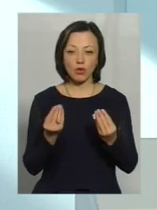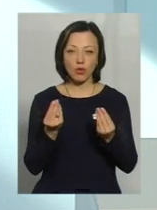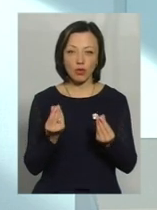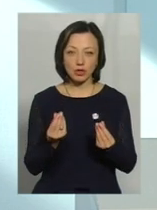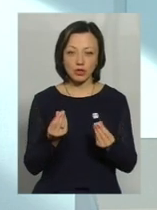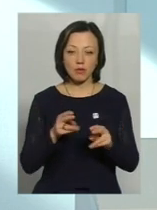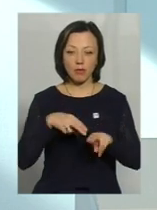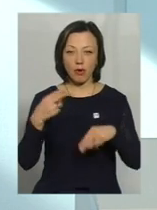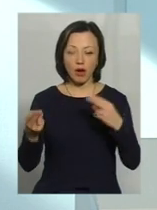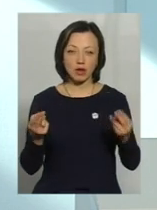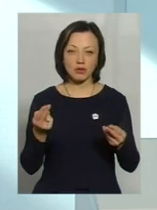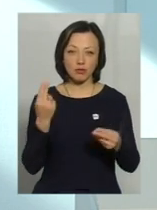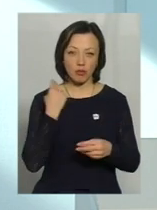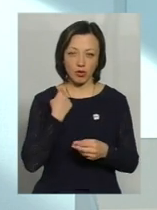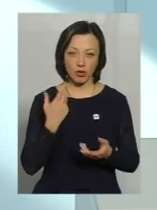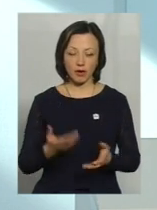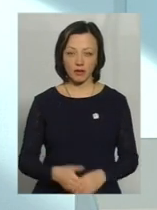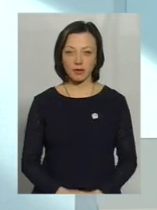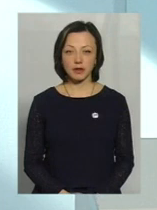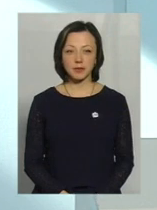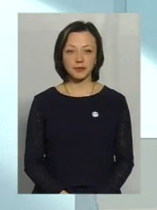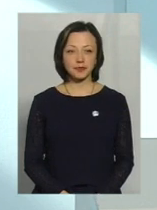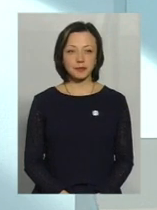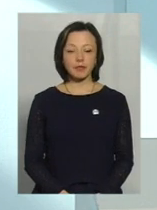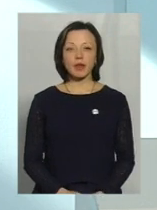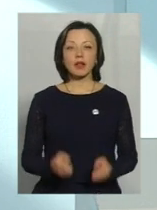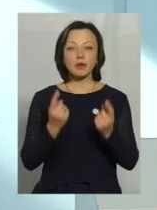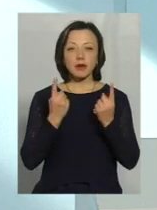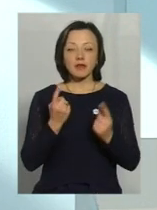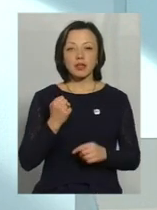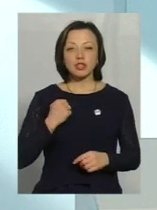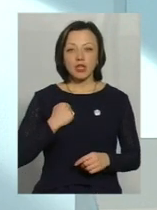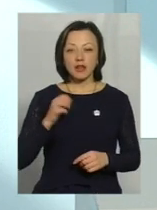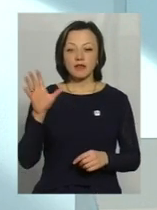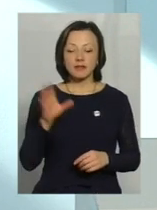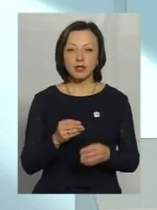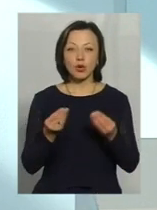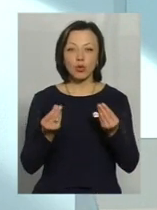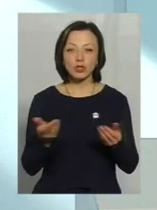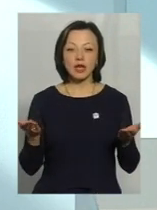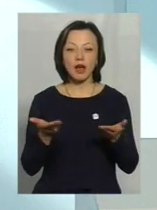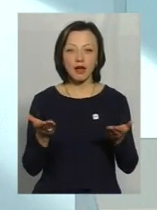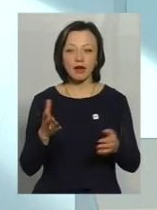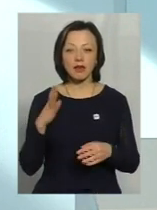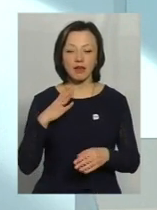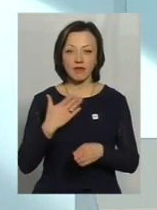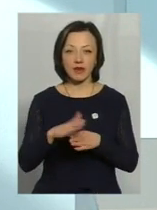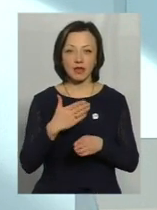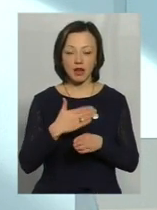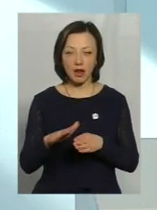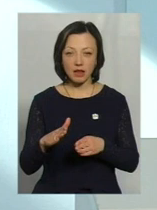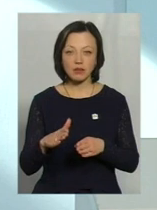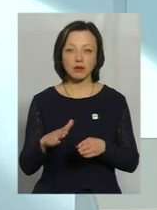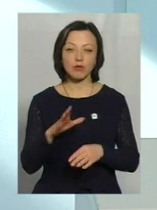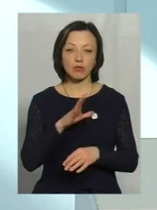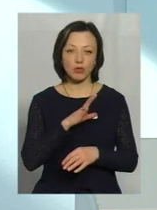підуть на погашення тої чи іншої заборгованості. На превеликий жаль, всі кошти, які виділялися по цій програмі,